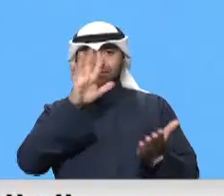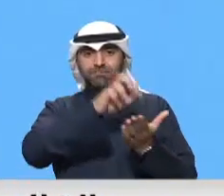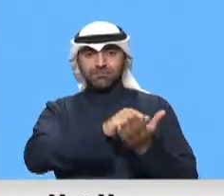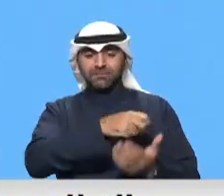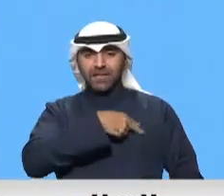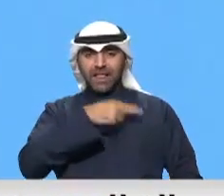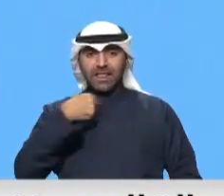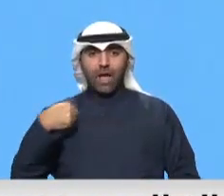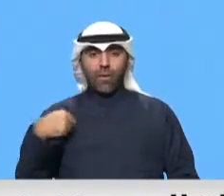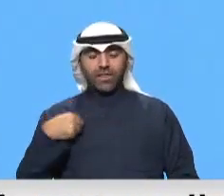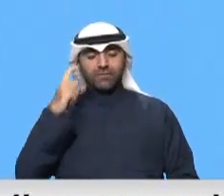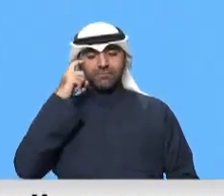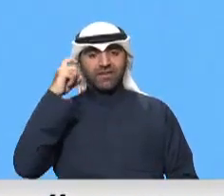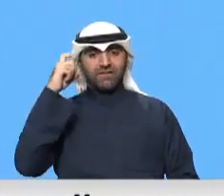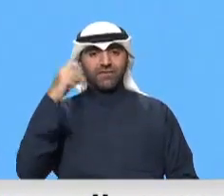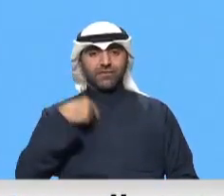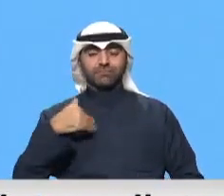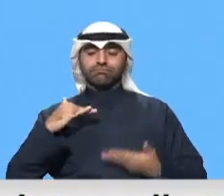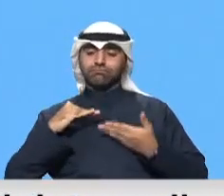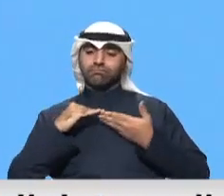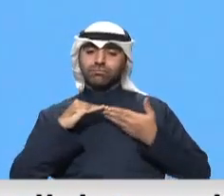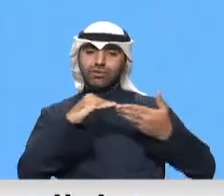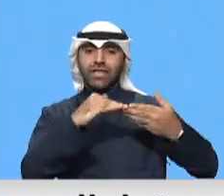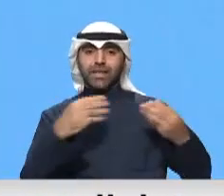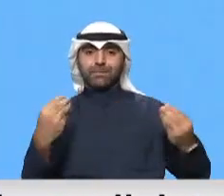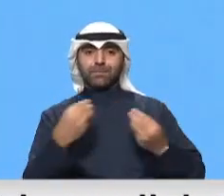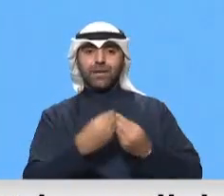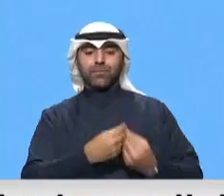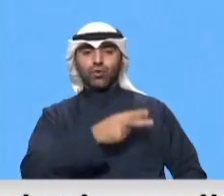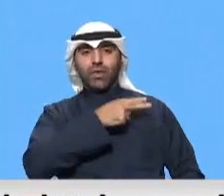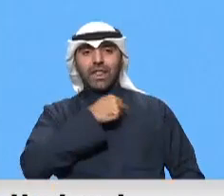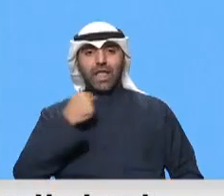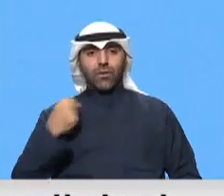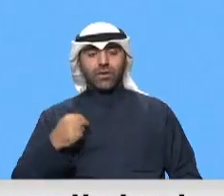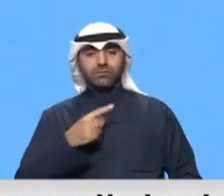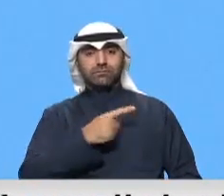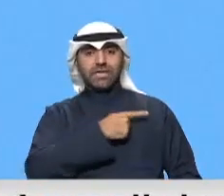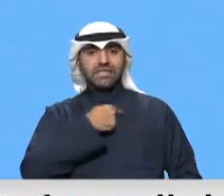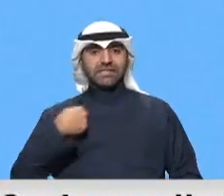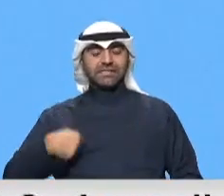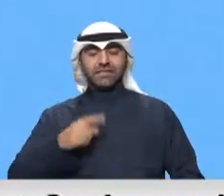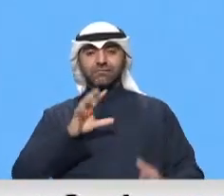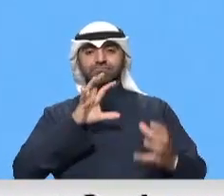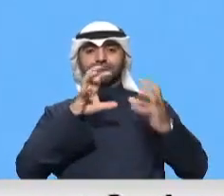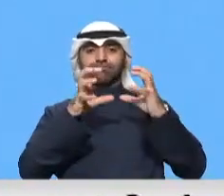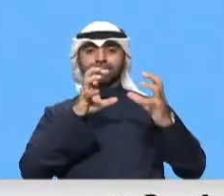على منع وصول التكنولوجيا رقائق إلكترونية إلى الصين.